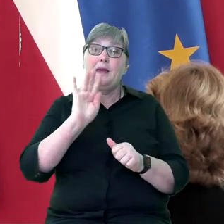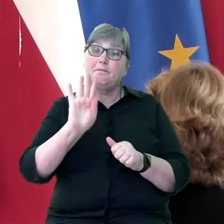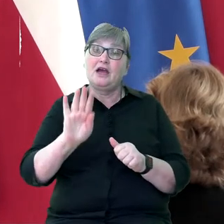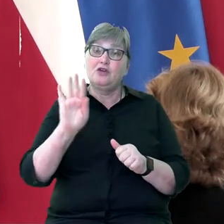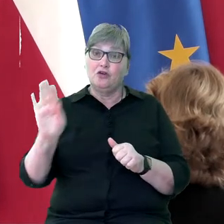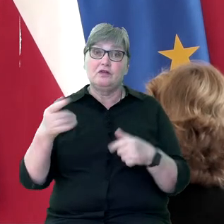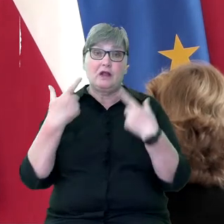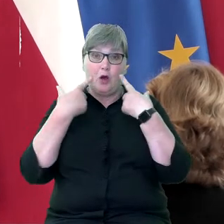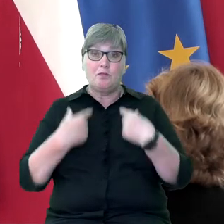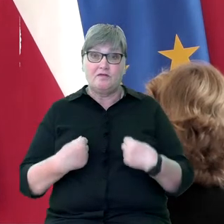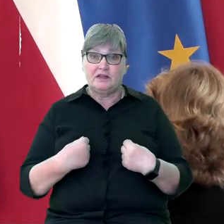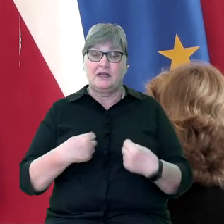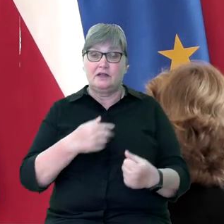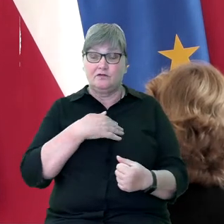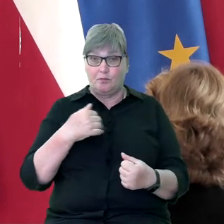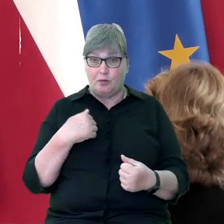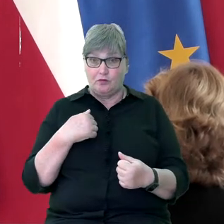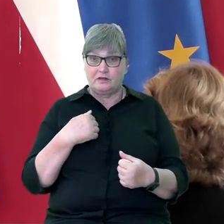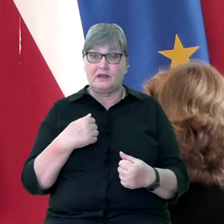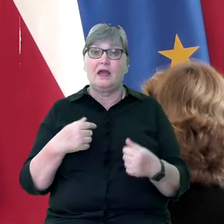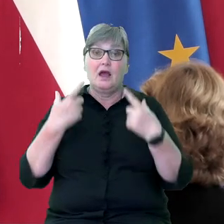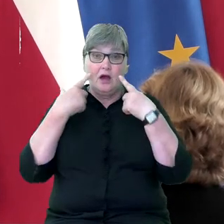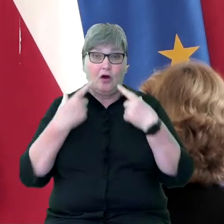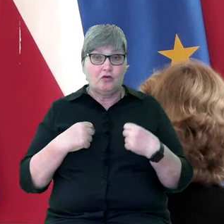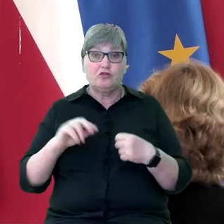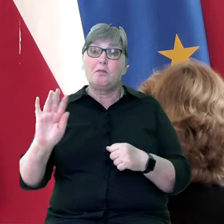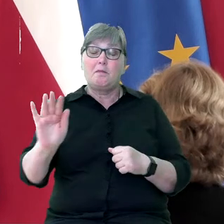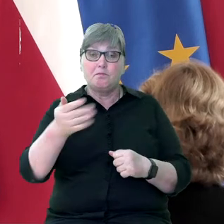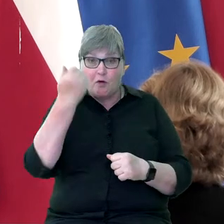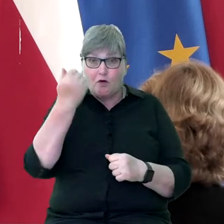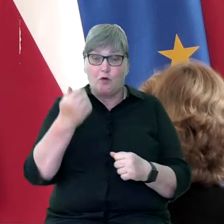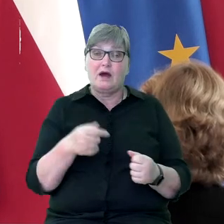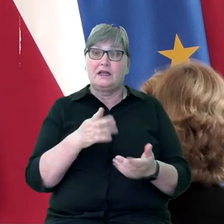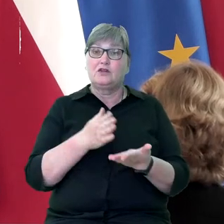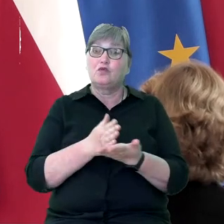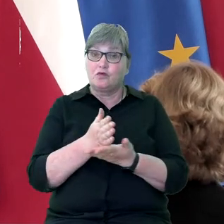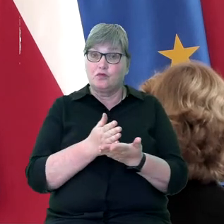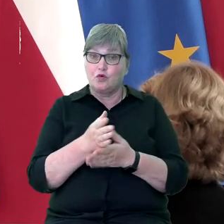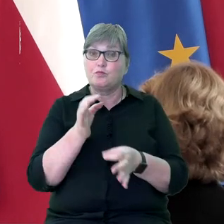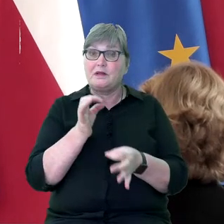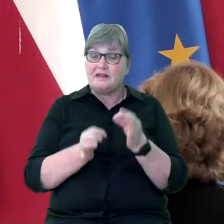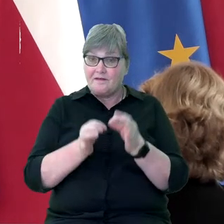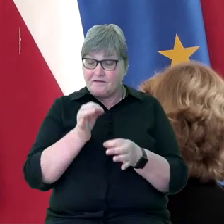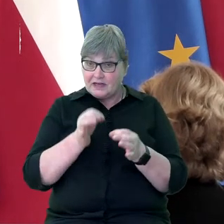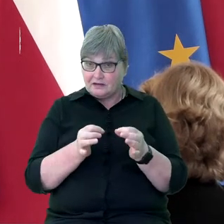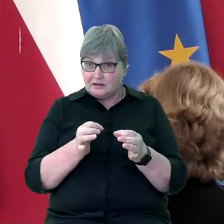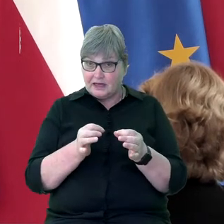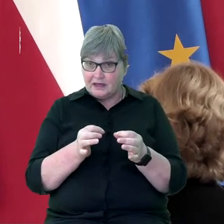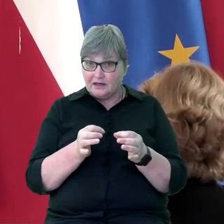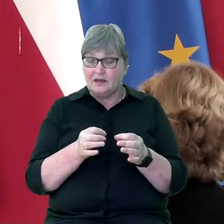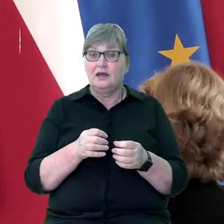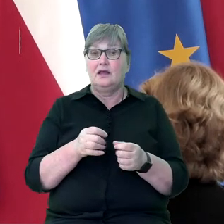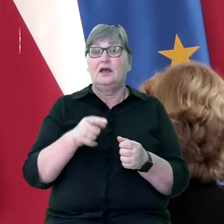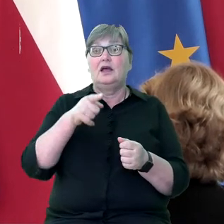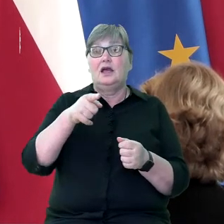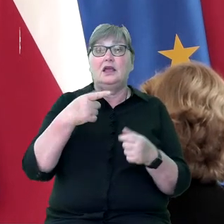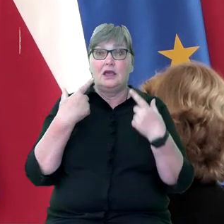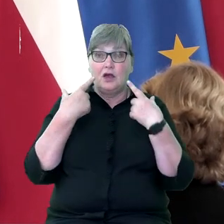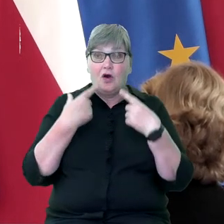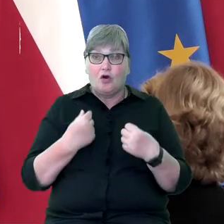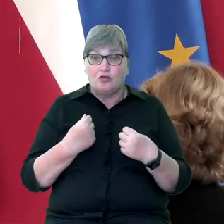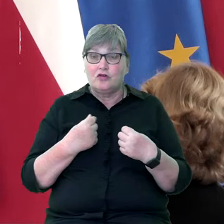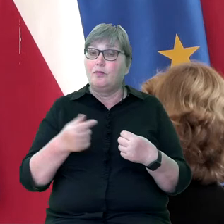polskie. Osoba powołana do służby przez naczelnika państwa lub władzę ustawową, osoba mająca nie mniej